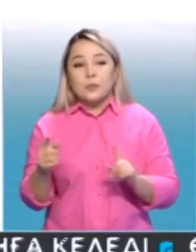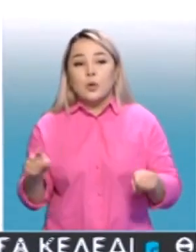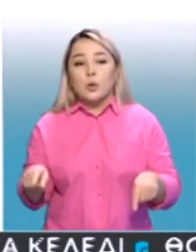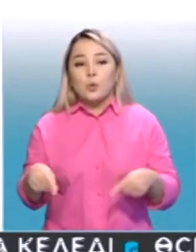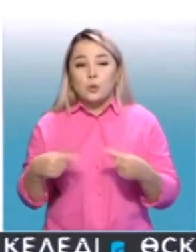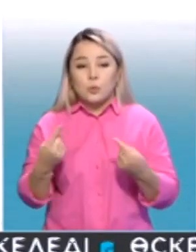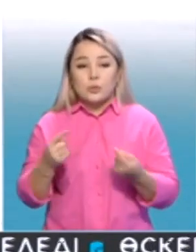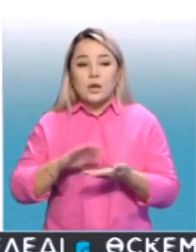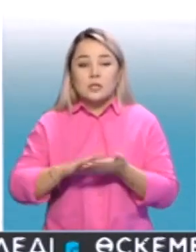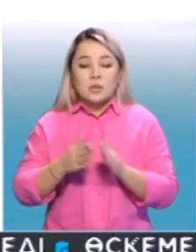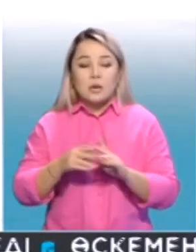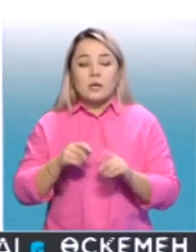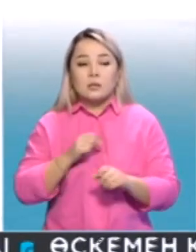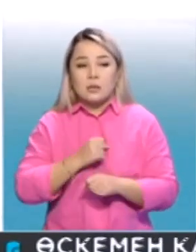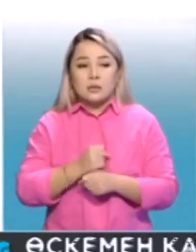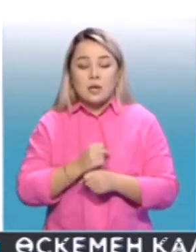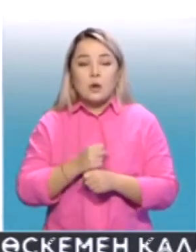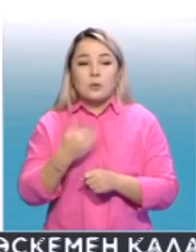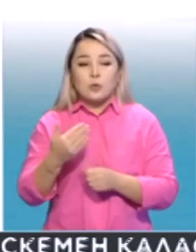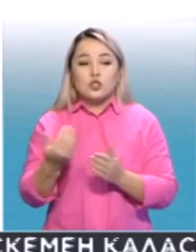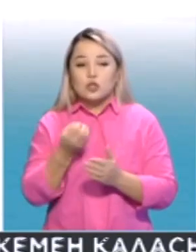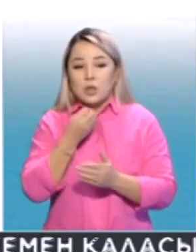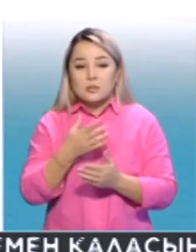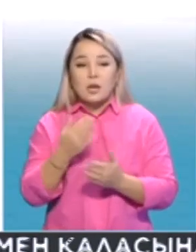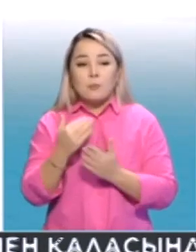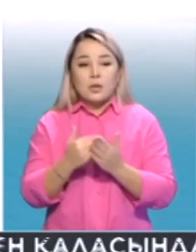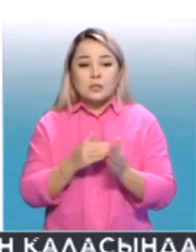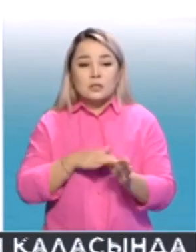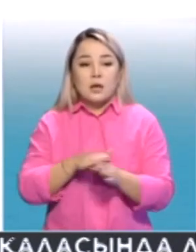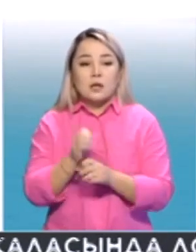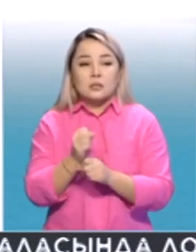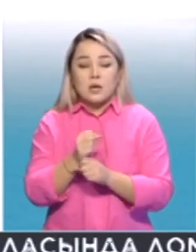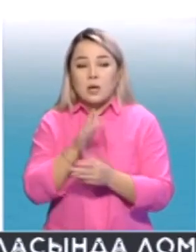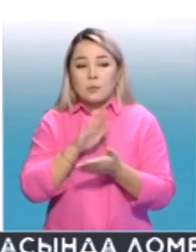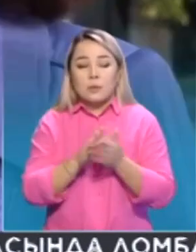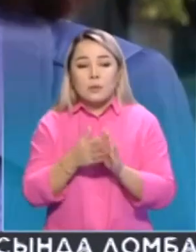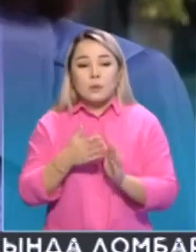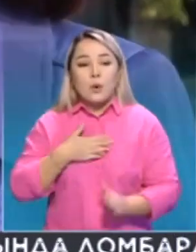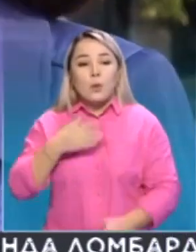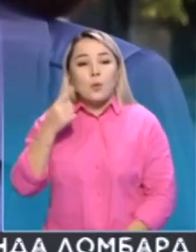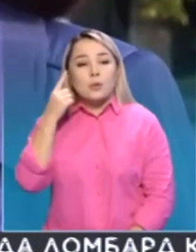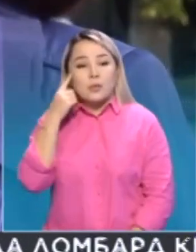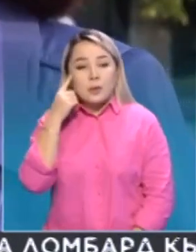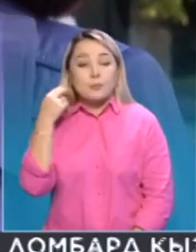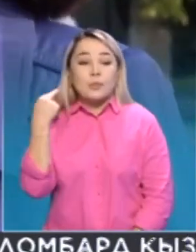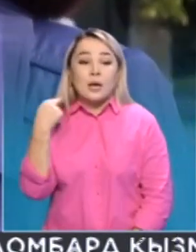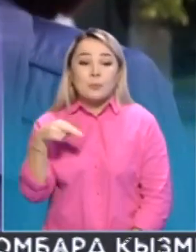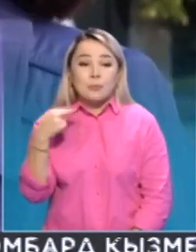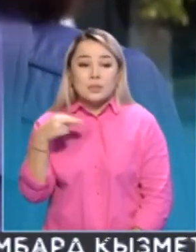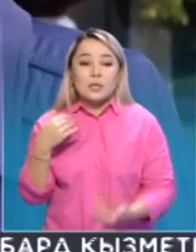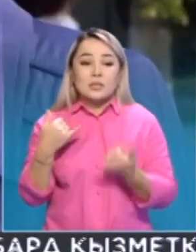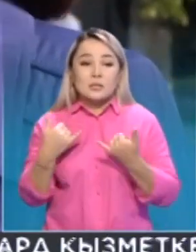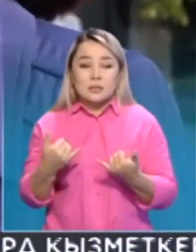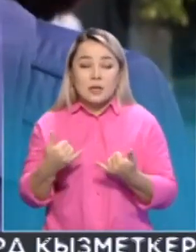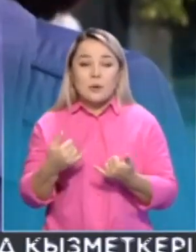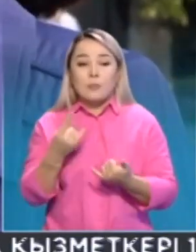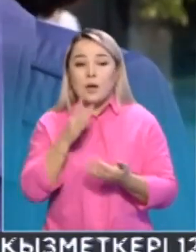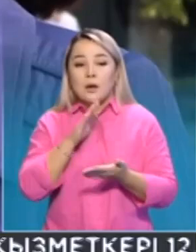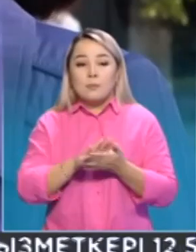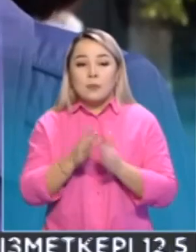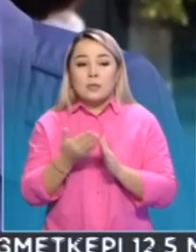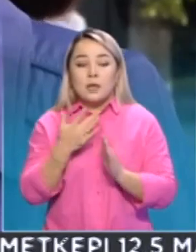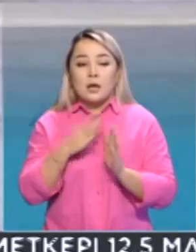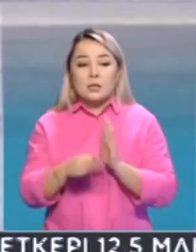көтеруге, жағдайын көтеруге, жақсы программ бітіруге жететін уақыт қойды ойлаймын. Енді президенттер бір мезімге